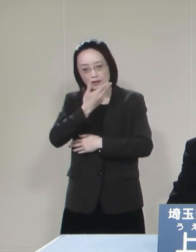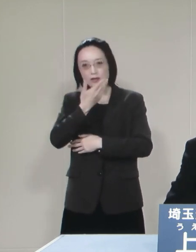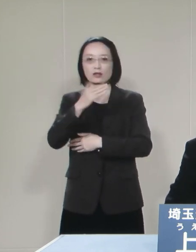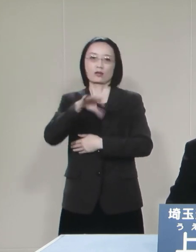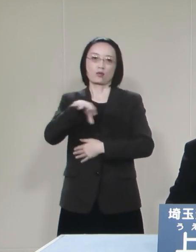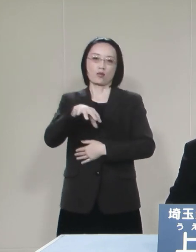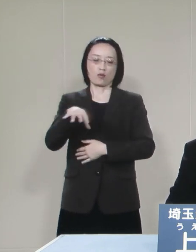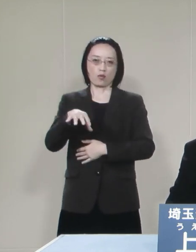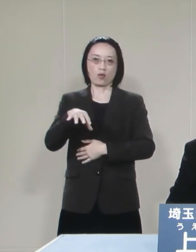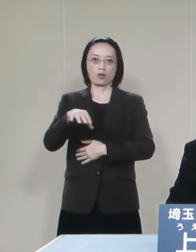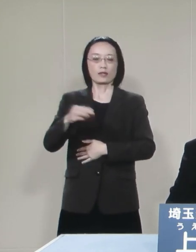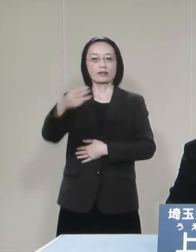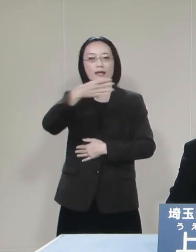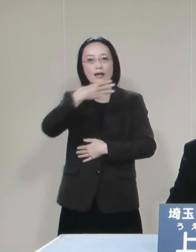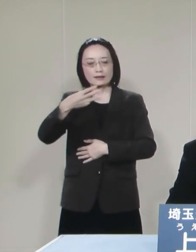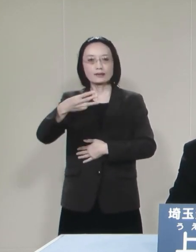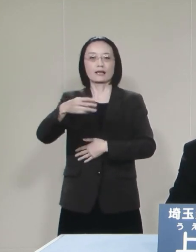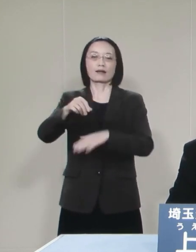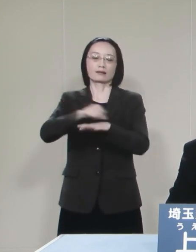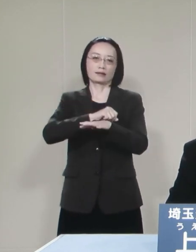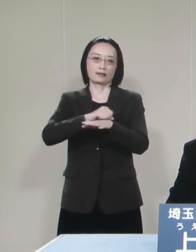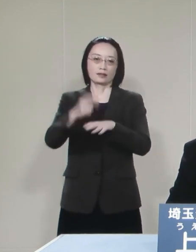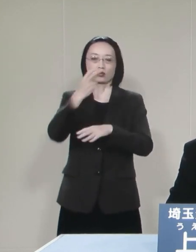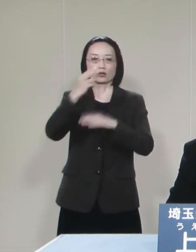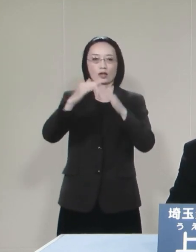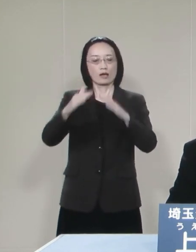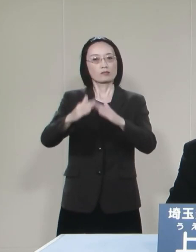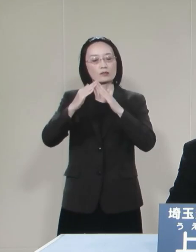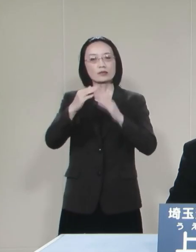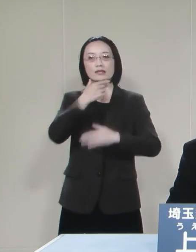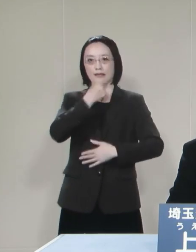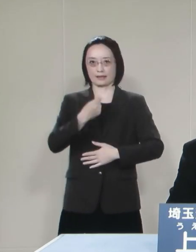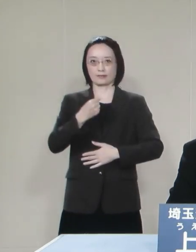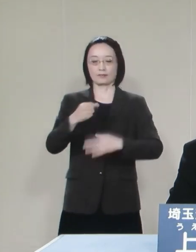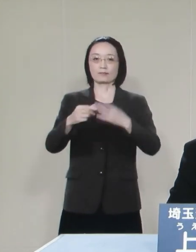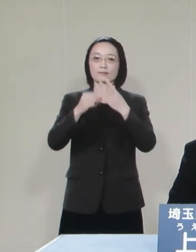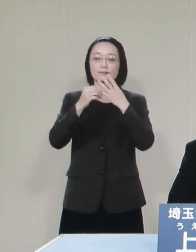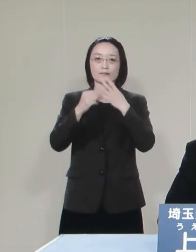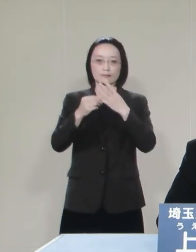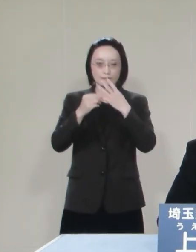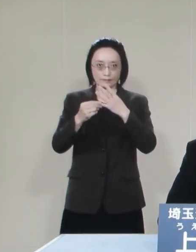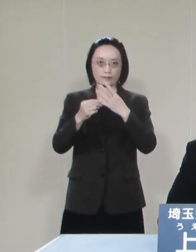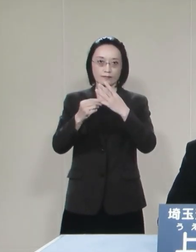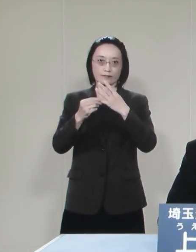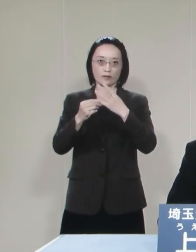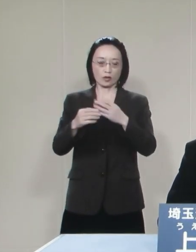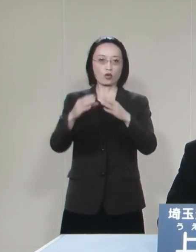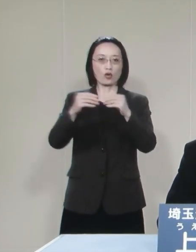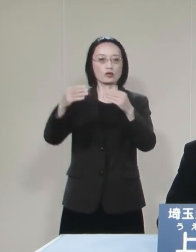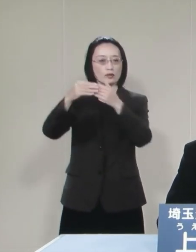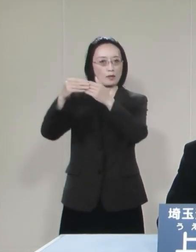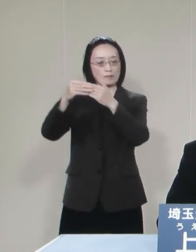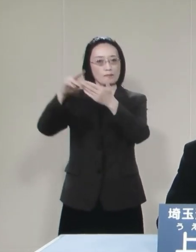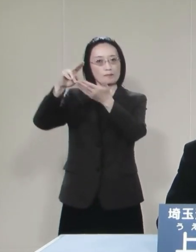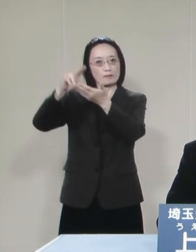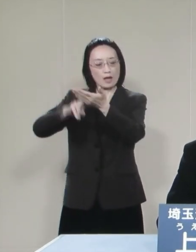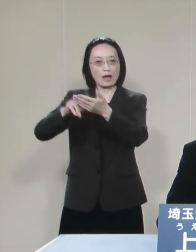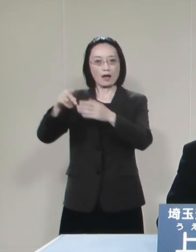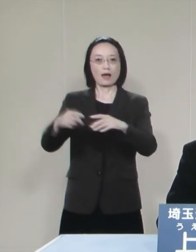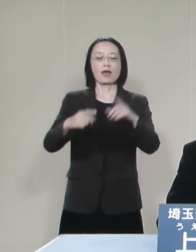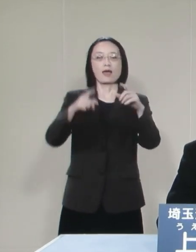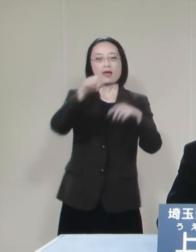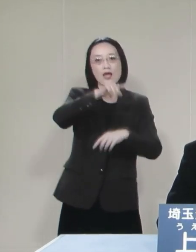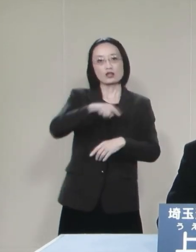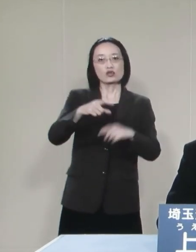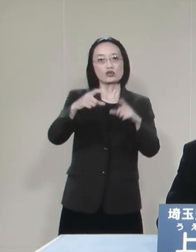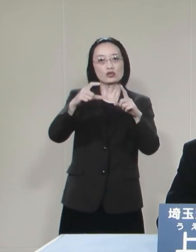張るべきだと思っています。四番目に、私はまさに国連が定めた